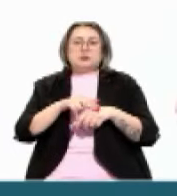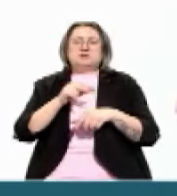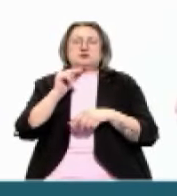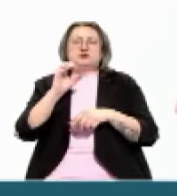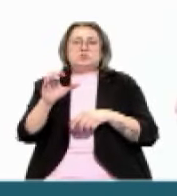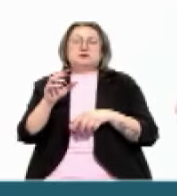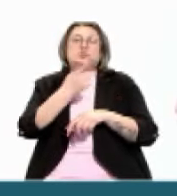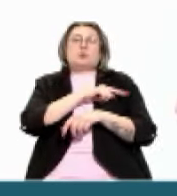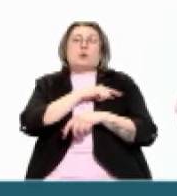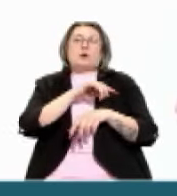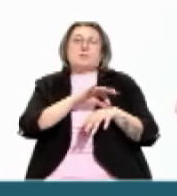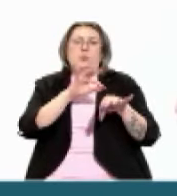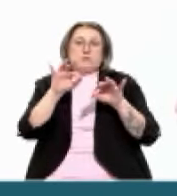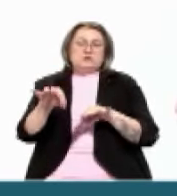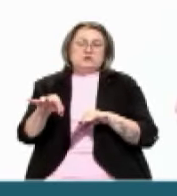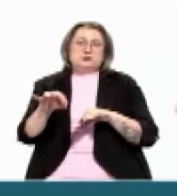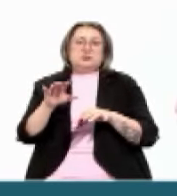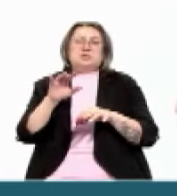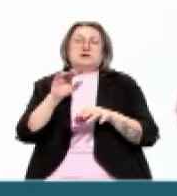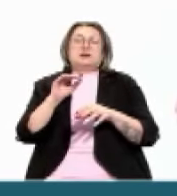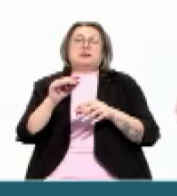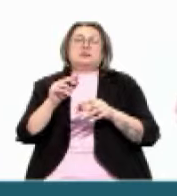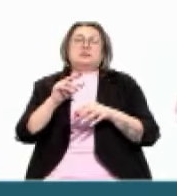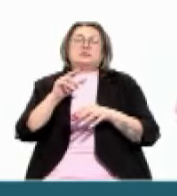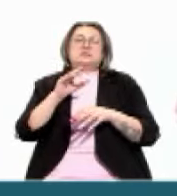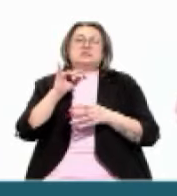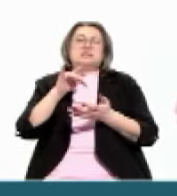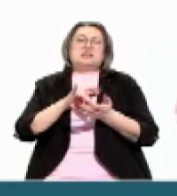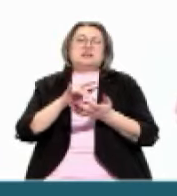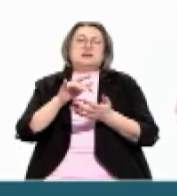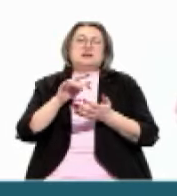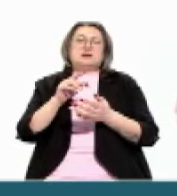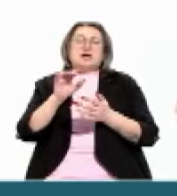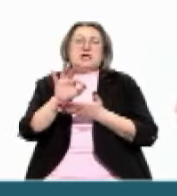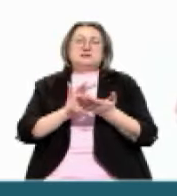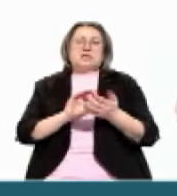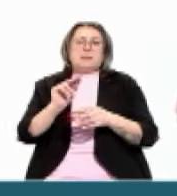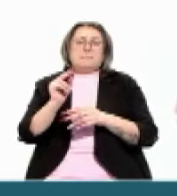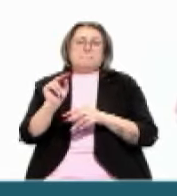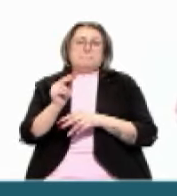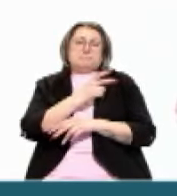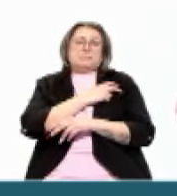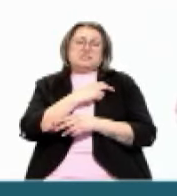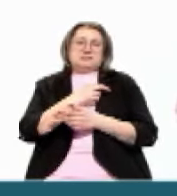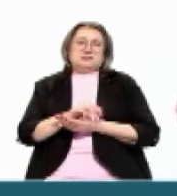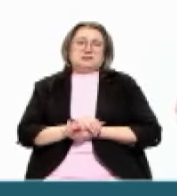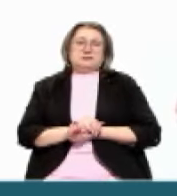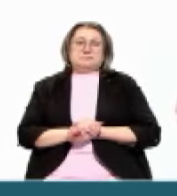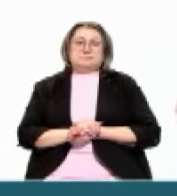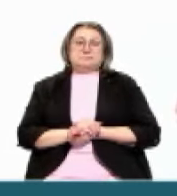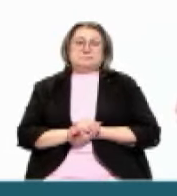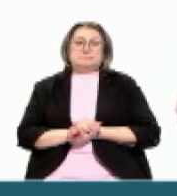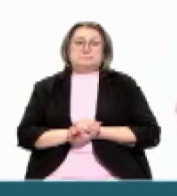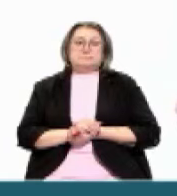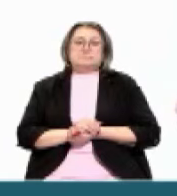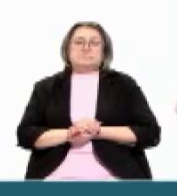жұмыс істейміз. Полиция департаменті, жедел медициналық жәрдем бөлімшесі, атқарушы органдар және апаттық медицина орталығының